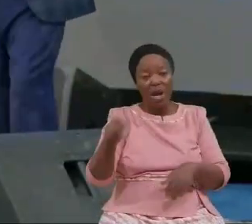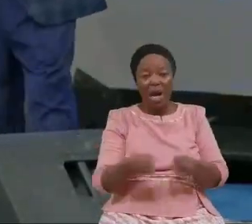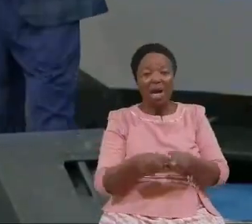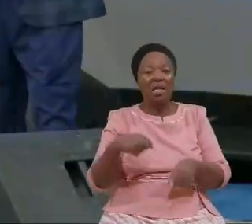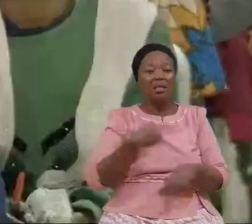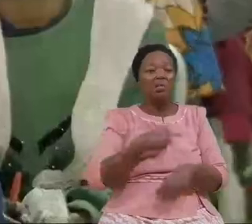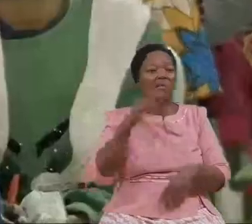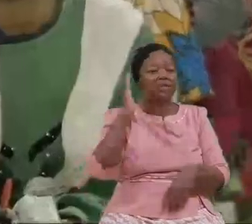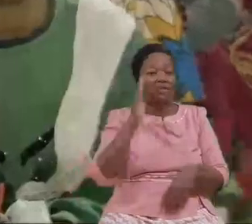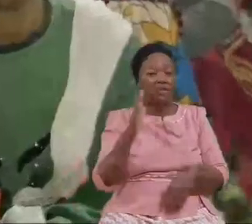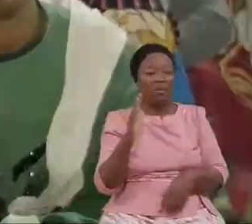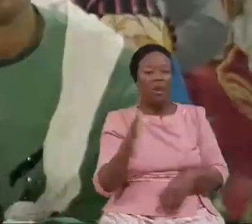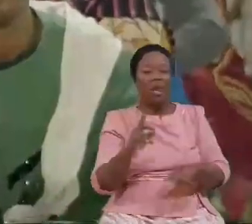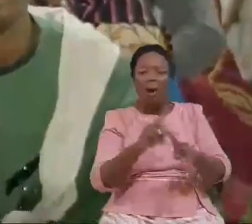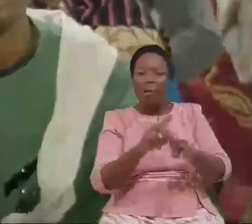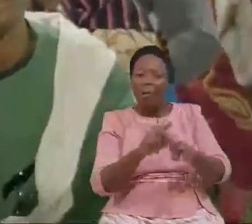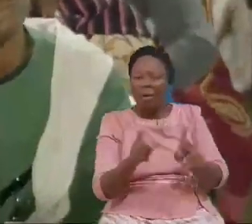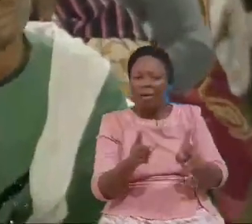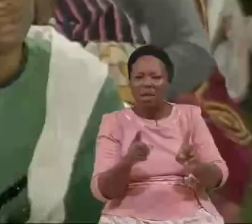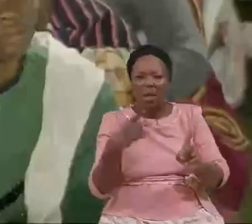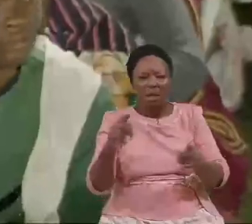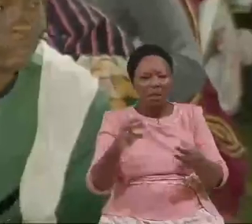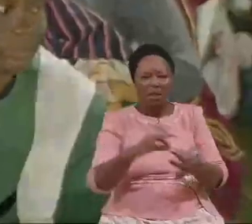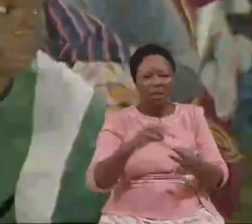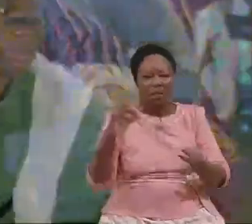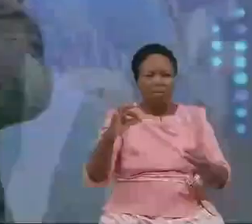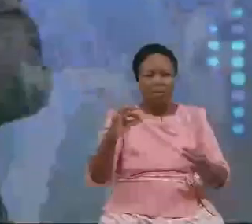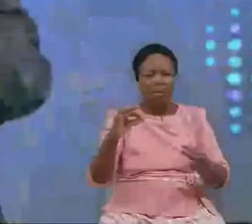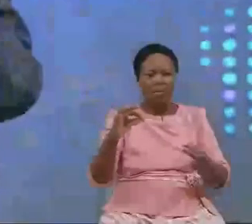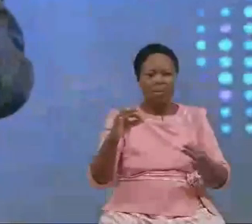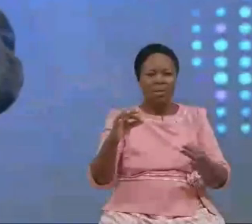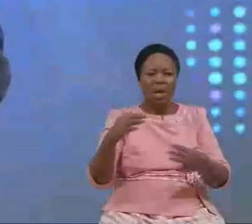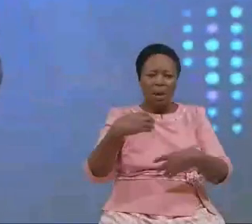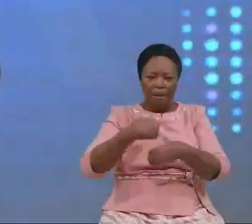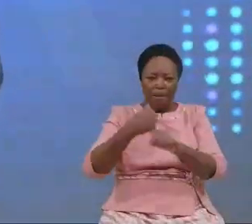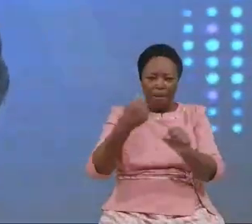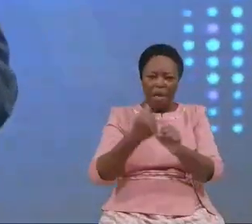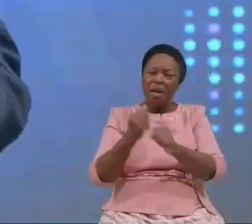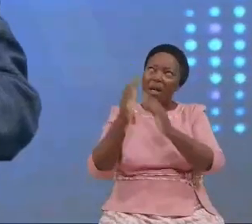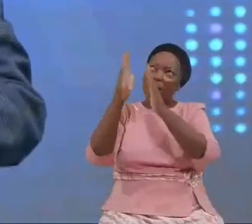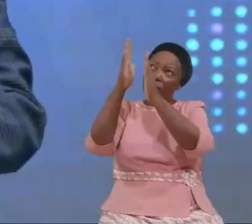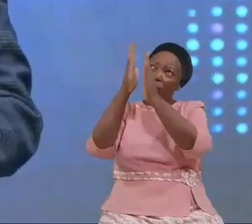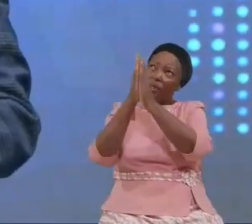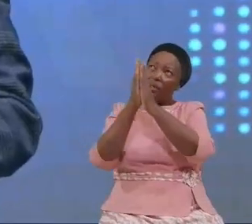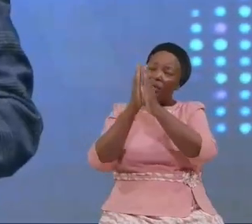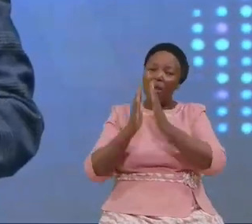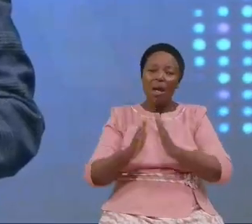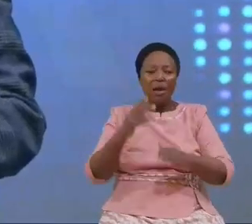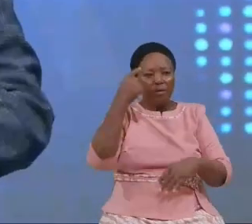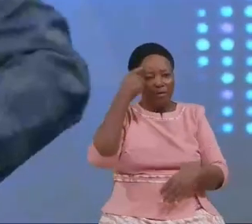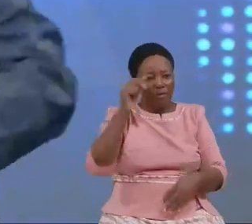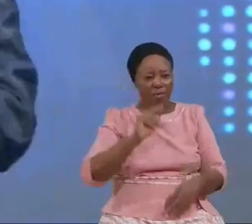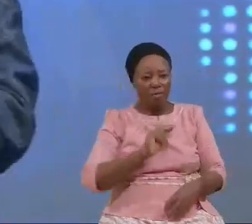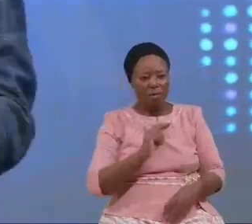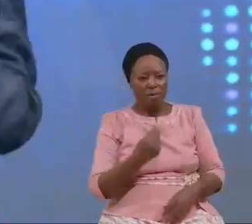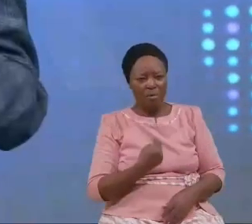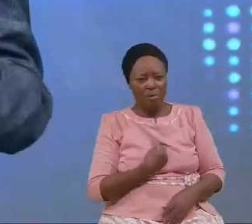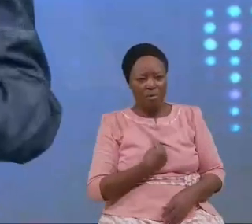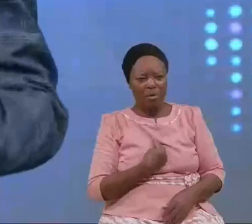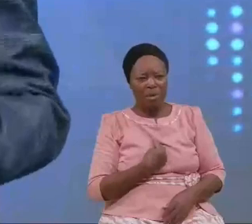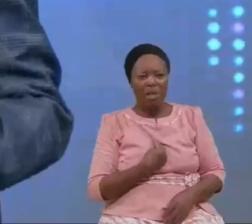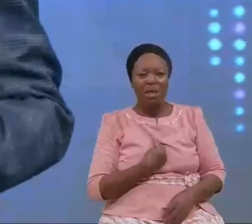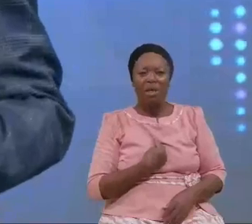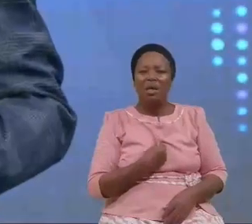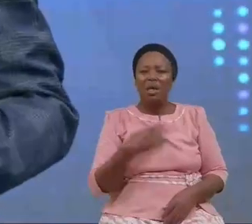mais l'esprit lui-même un texte par des soupirs inexprimables